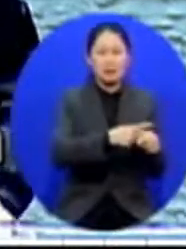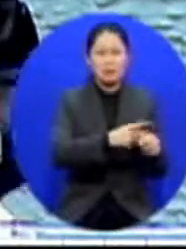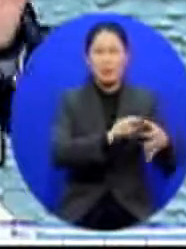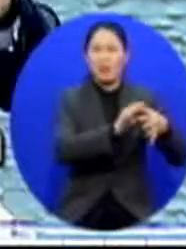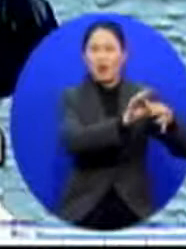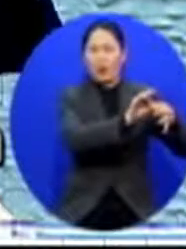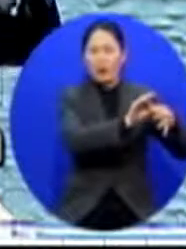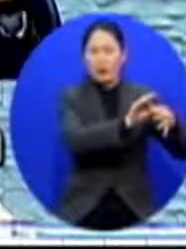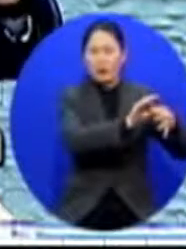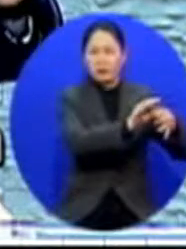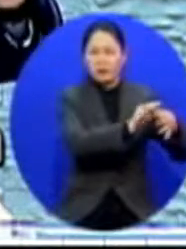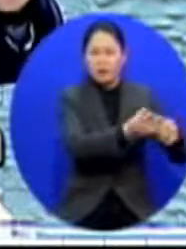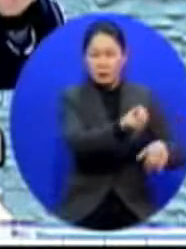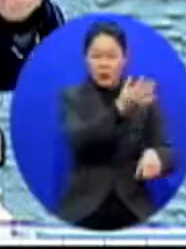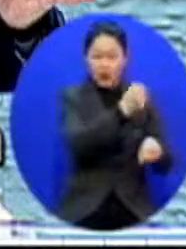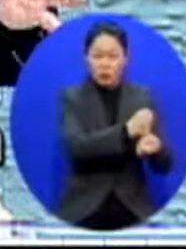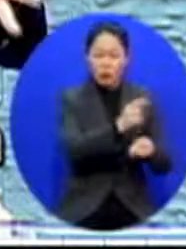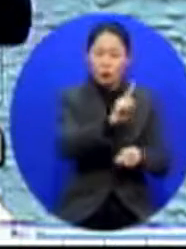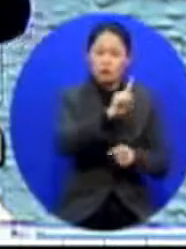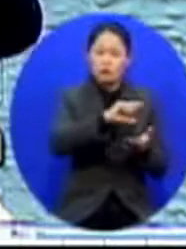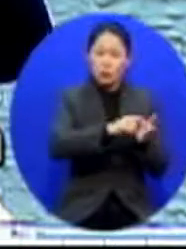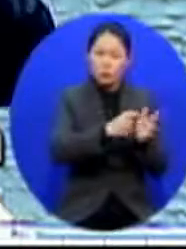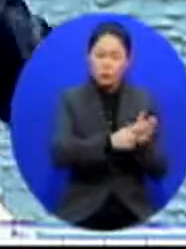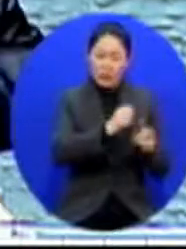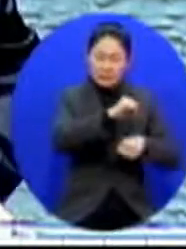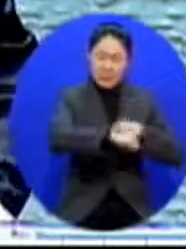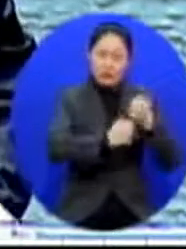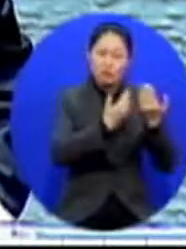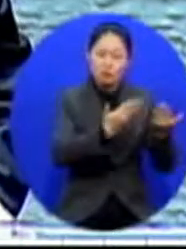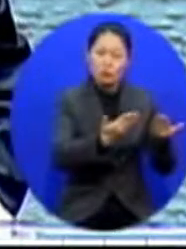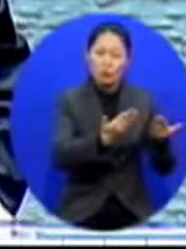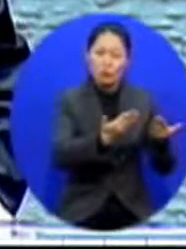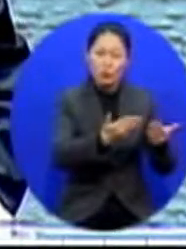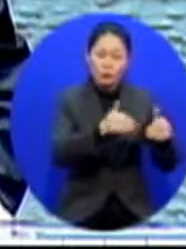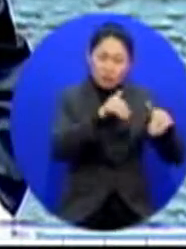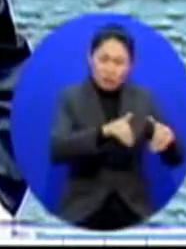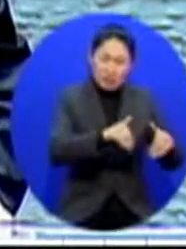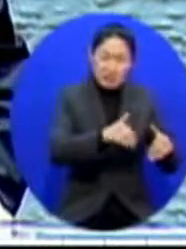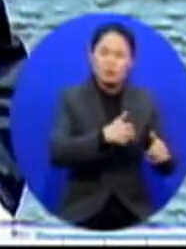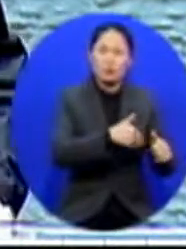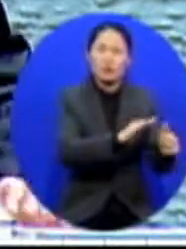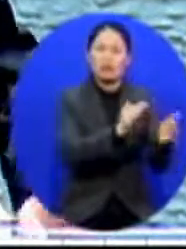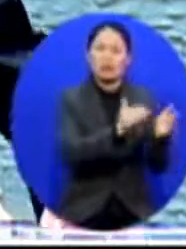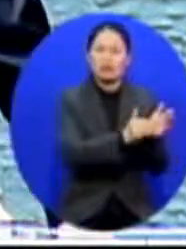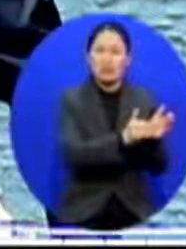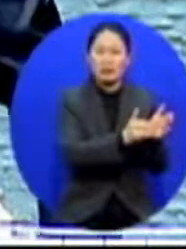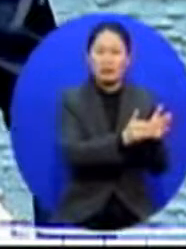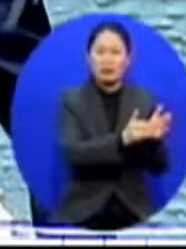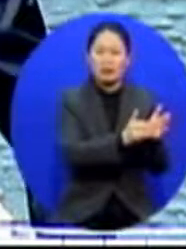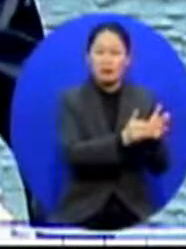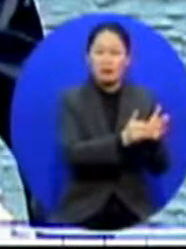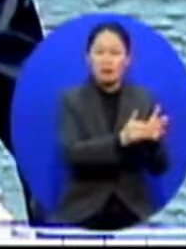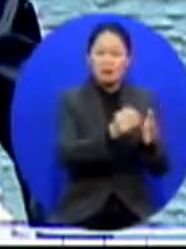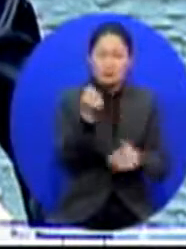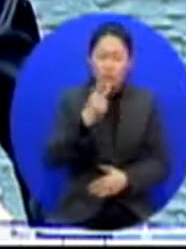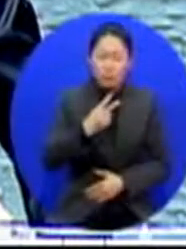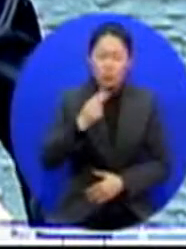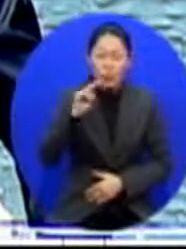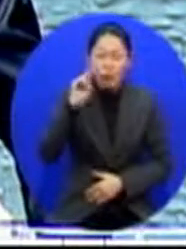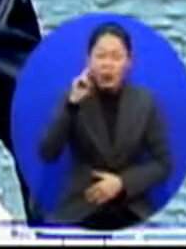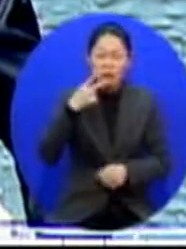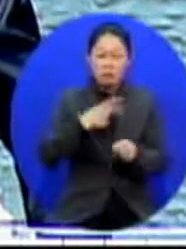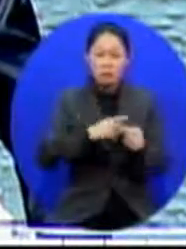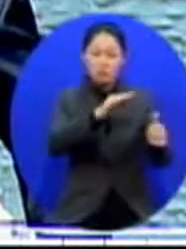얼마 동안의 자유도 주고 시중드는 사랑까지 부채 줍니다 그리고 사도 바울을